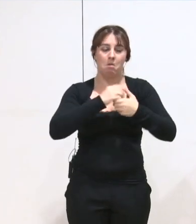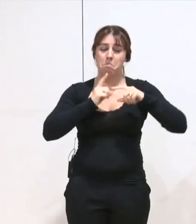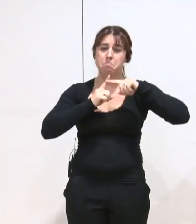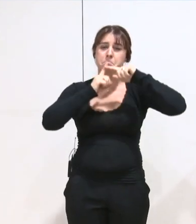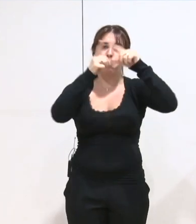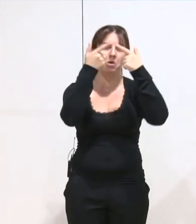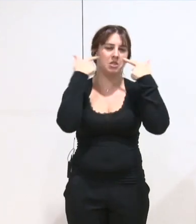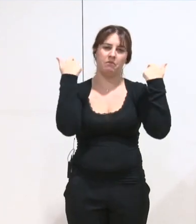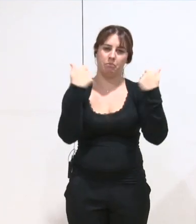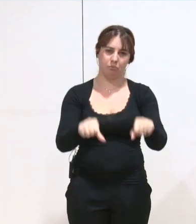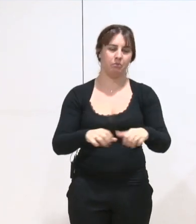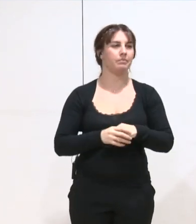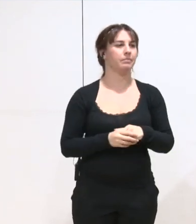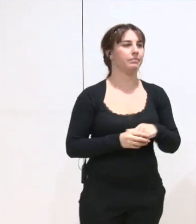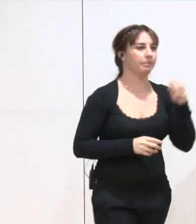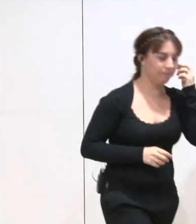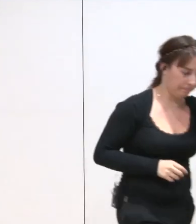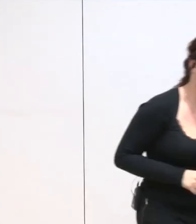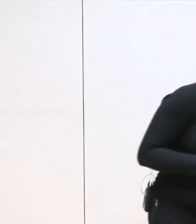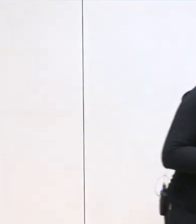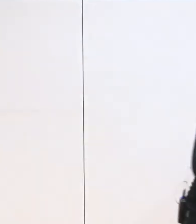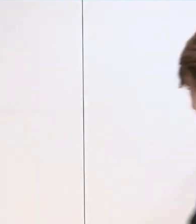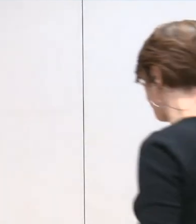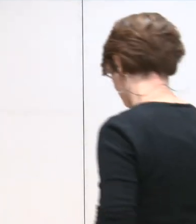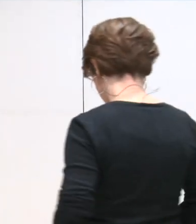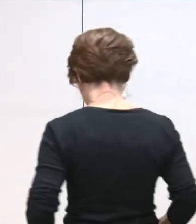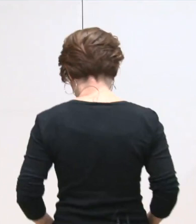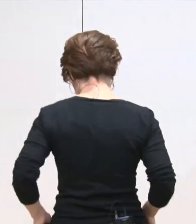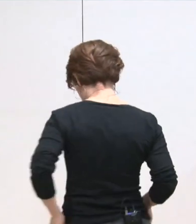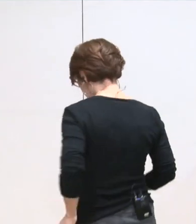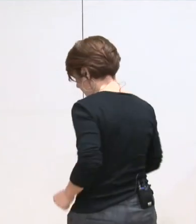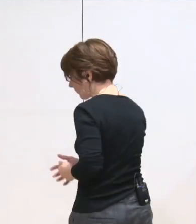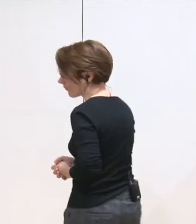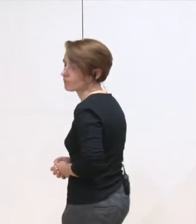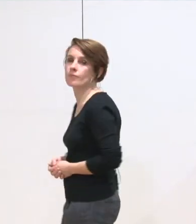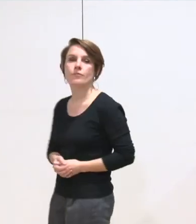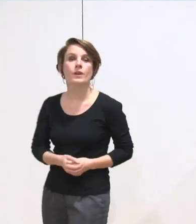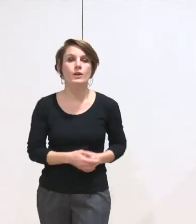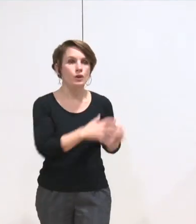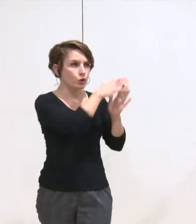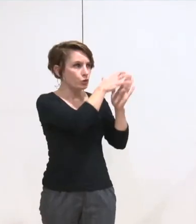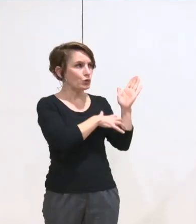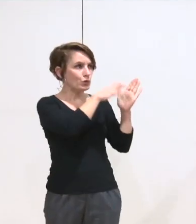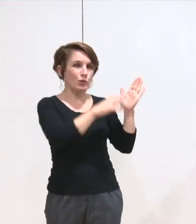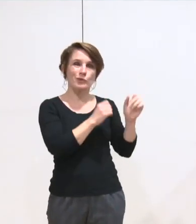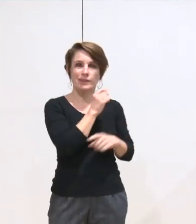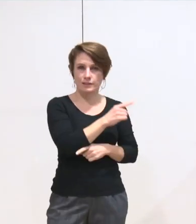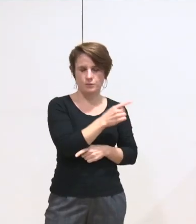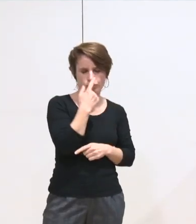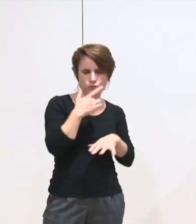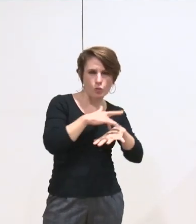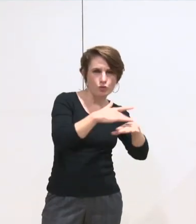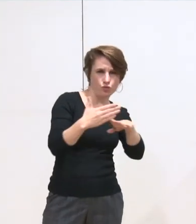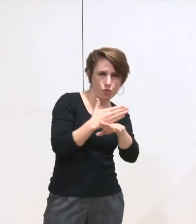positive. Ensuite, ce texte, qui a été travaillé avec un certain nombre d'allers et retours entre les habitants, les